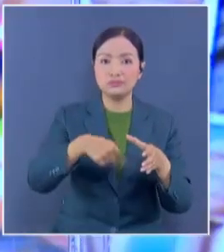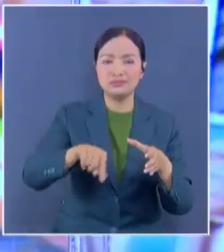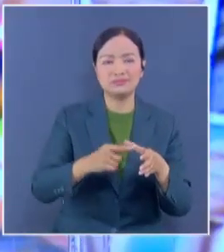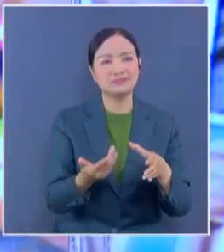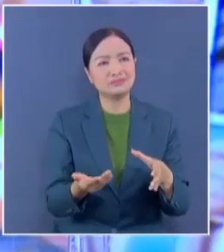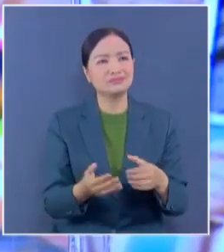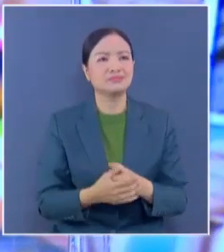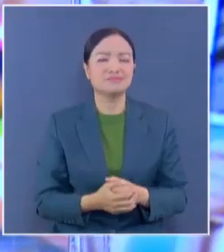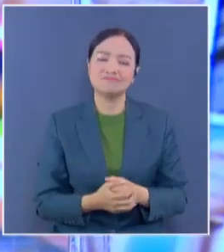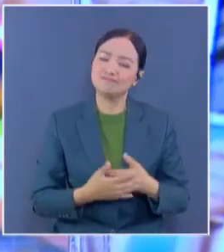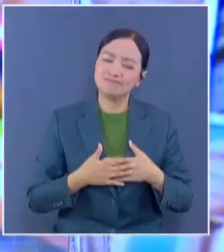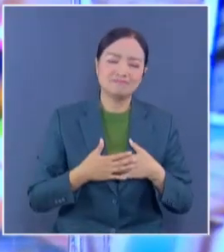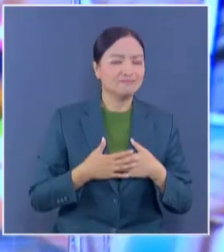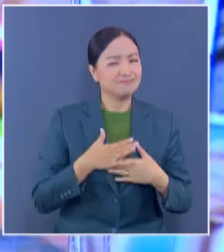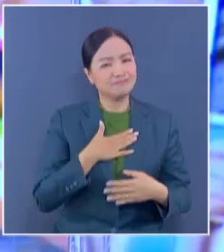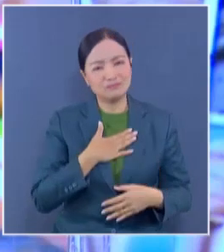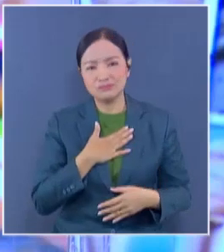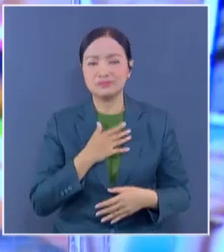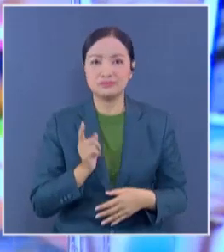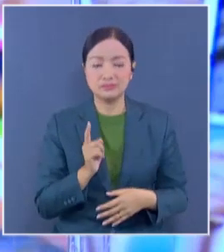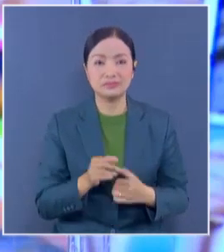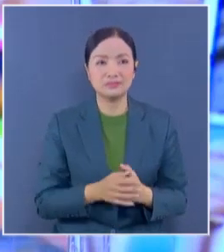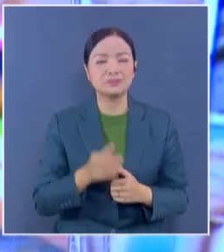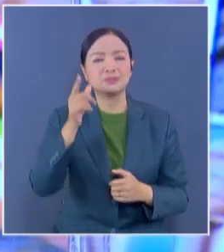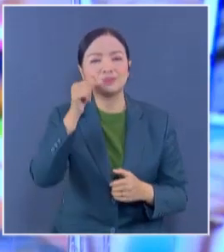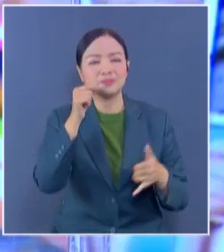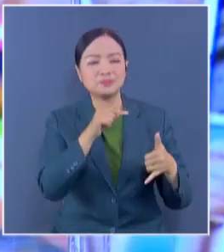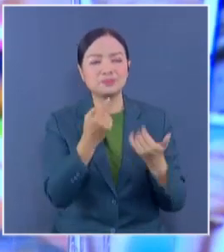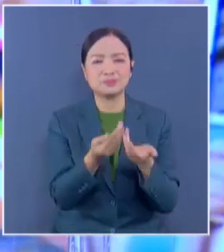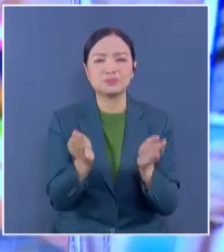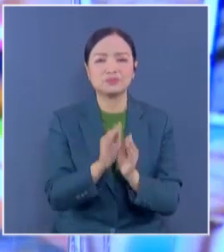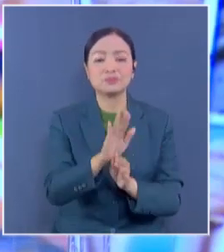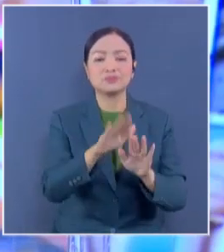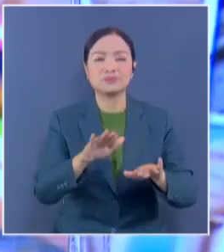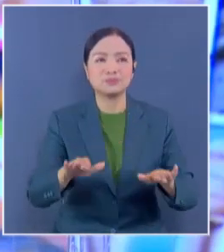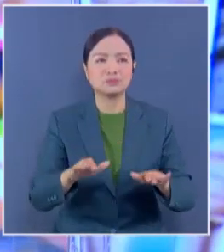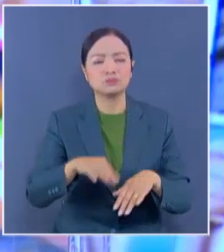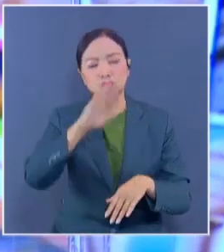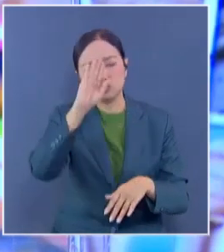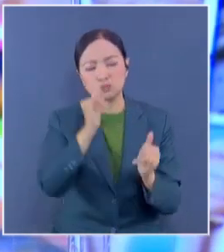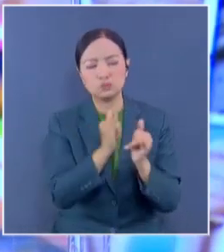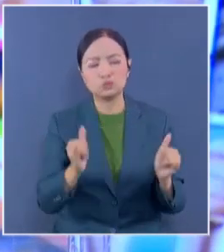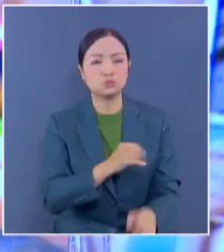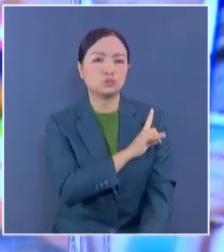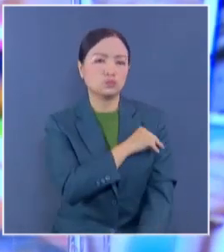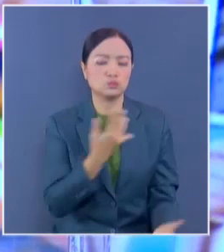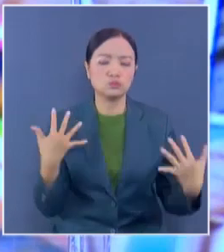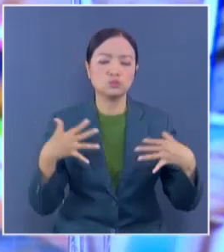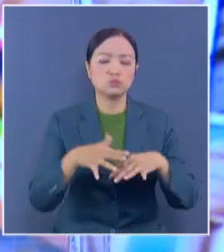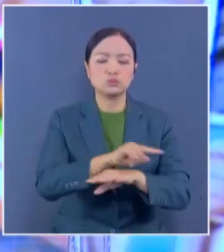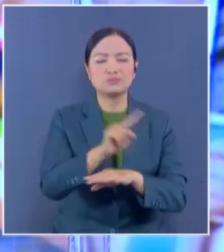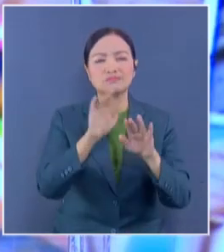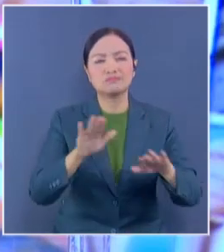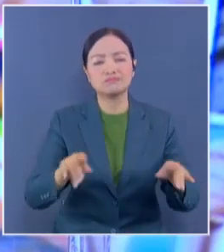แน่น่าชื่นใจน่าภูมิใจจริงๆครับกับคุณแม่และครอบครัวของเด็กๆที่เขาป่วยอยู่โรงพยาบาลไม่สามารถไปร่วมงานวันเด็กเห